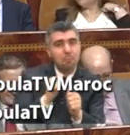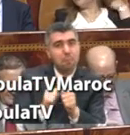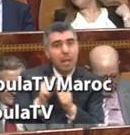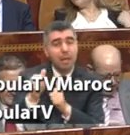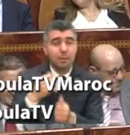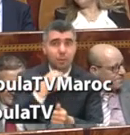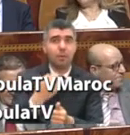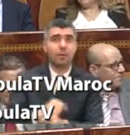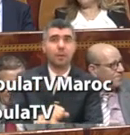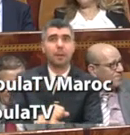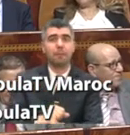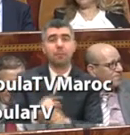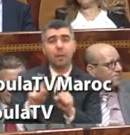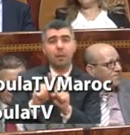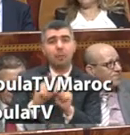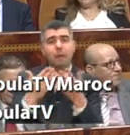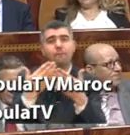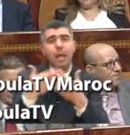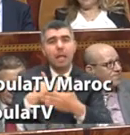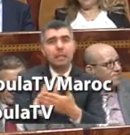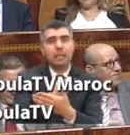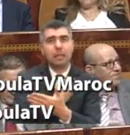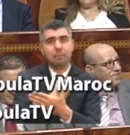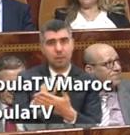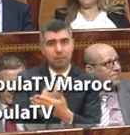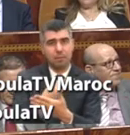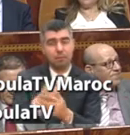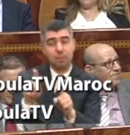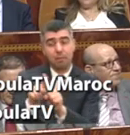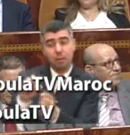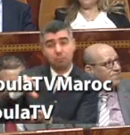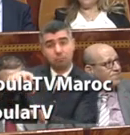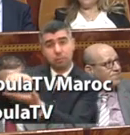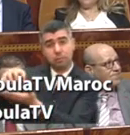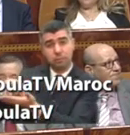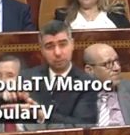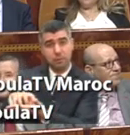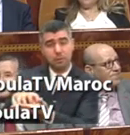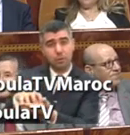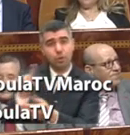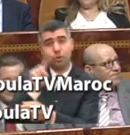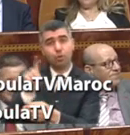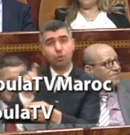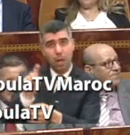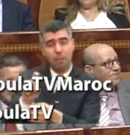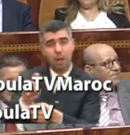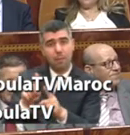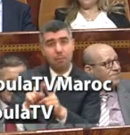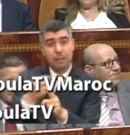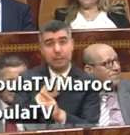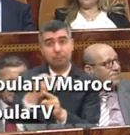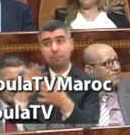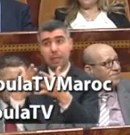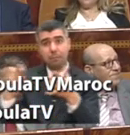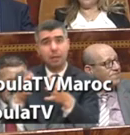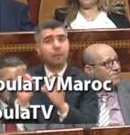الوزير قلتي على مستعجلات، مستعجلات بعدها خاصها تكون في الدوائر في الدوائر خصها ماشي تكون في المستشفيات الإقليمية. دابا